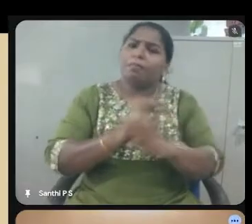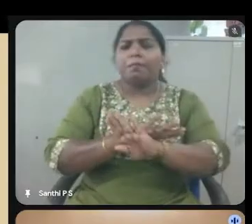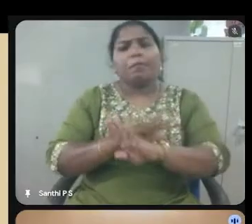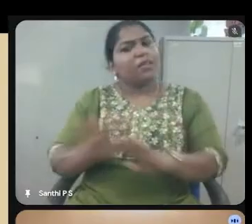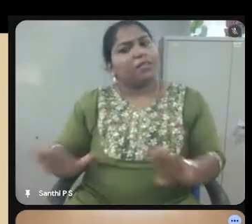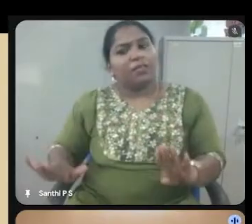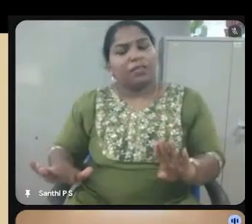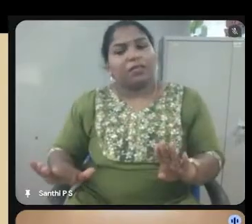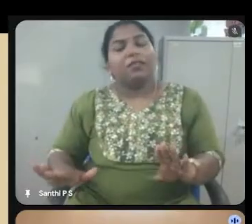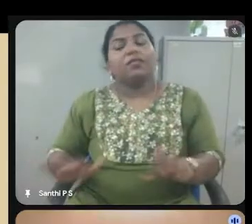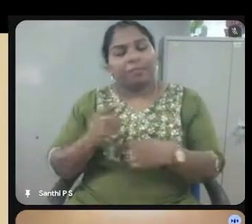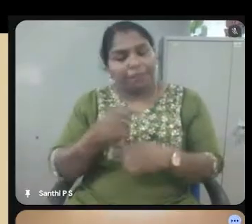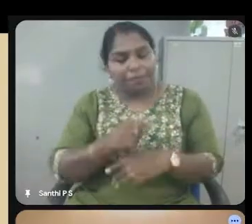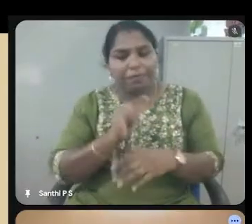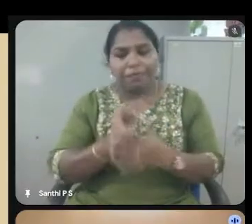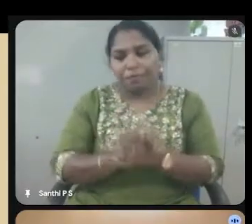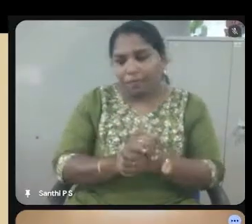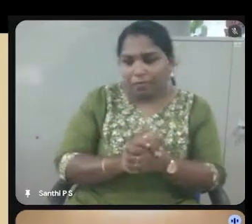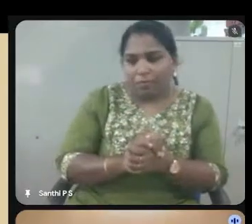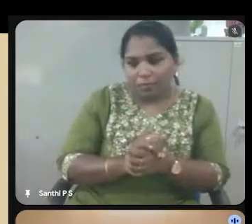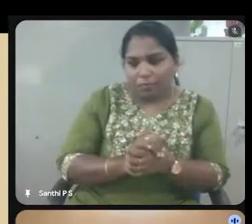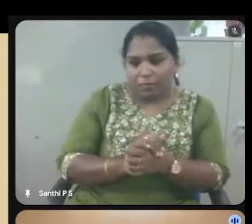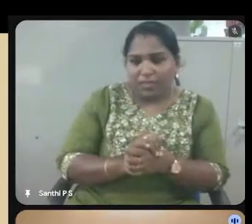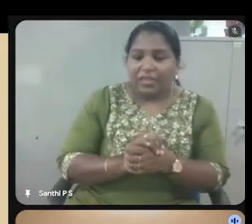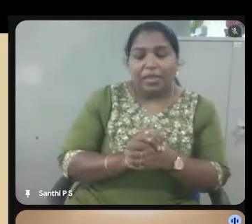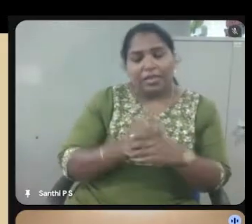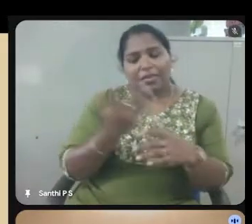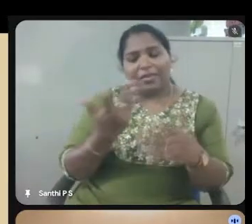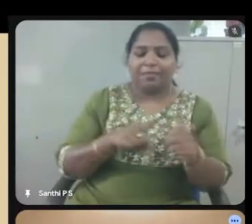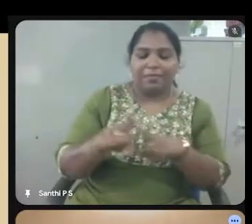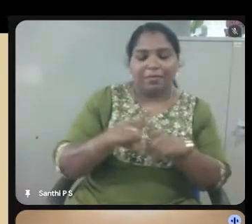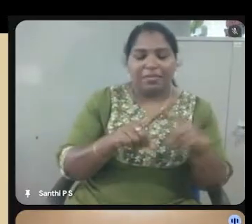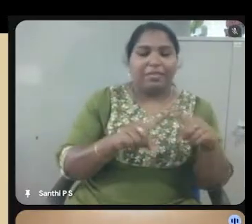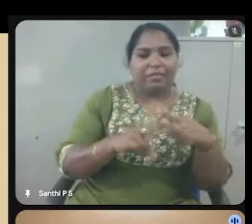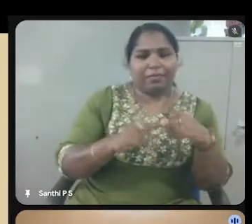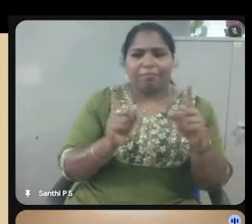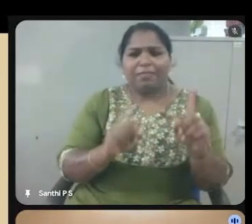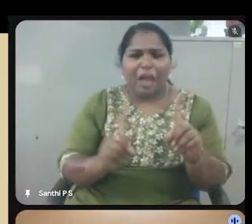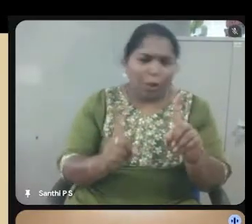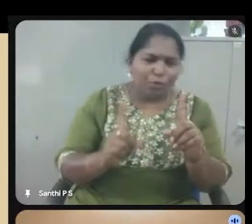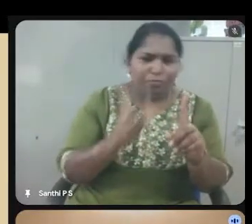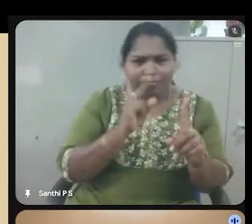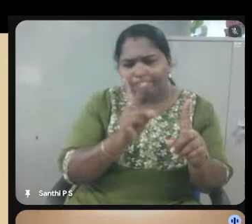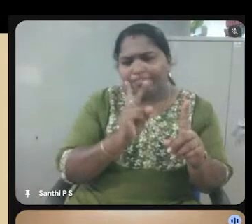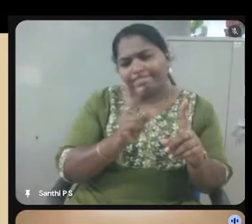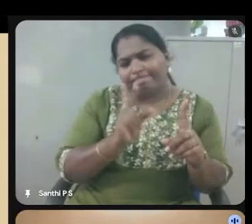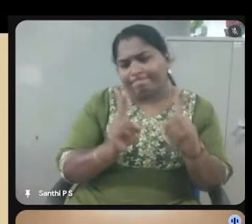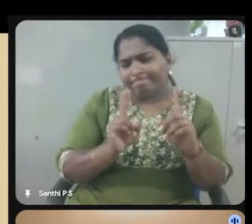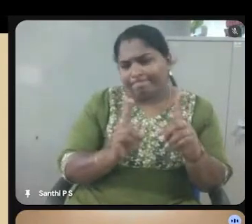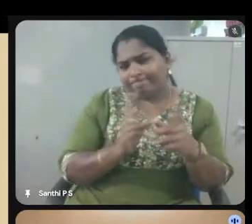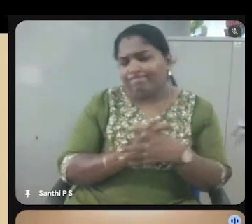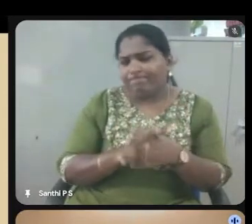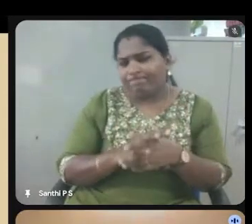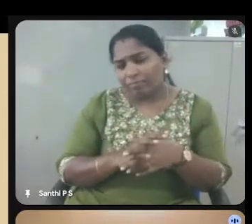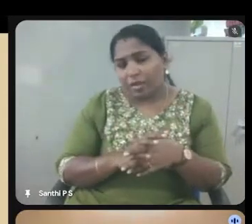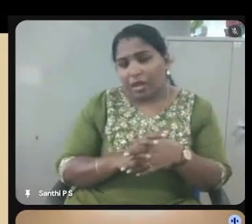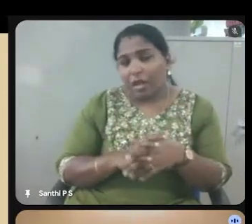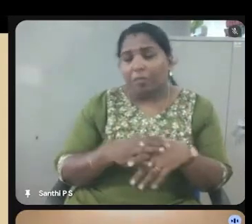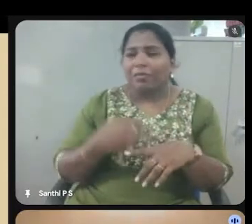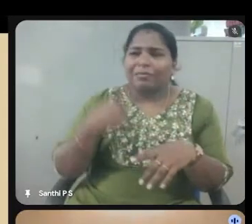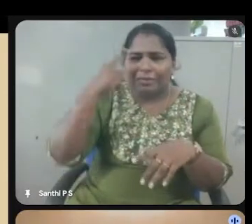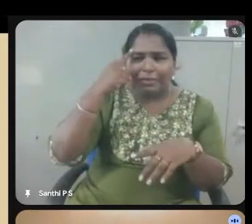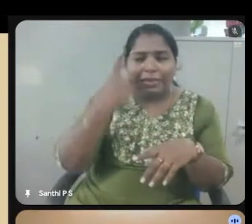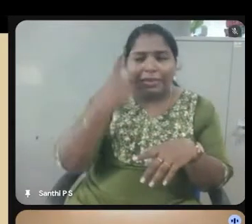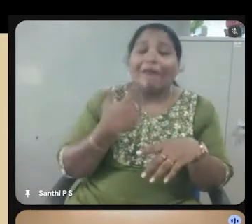തന്നെ ഇപ്പം നമ്മുടെ വീട്ടില് കാർട്ടൂണൊക്കെ കണ്ട് ഇങ്ങനെ എന്താ പറയാ വലിയ ശല്യമൊന്നും ഇല്ലാതിരിക്കുകയാണ്. അപ്പം സ്വാഭാവികമായിട്ട് നമുക്ക് എളുപ്പമാണല്ലോ വീട്ടിൽ ജോലി ചെയ്യാൻ,